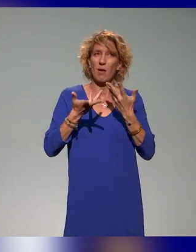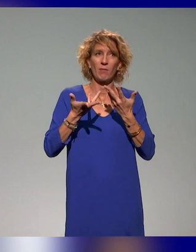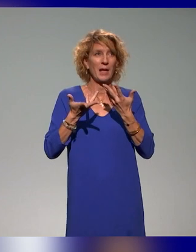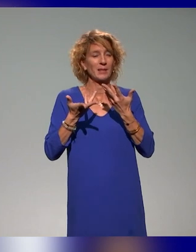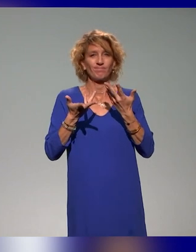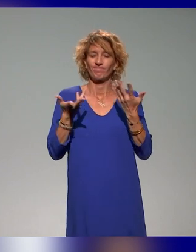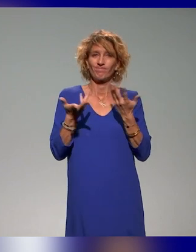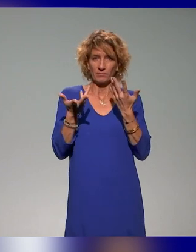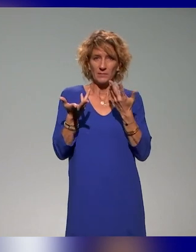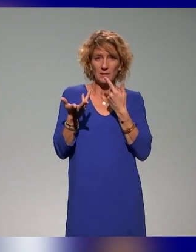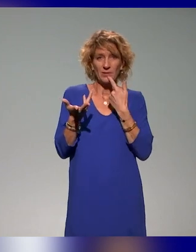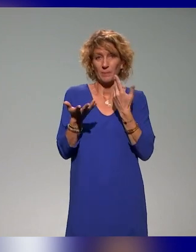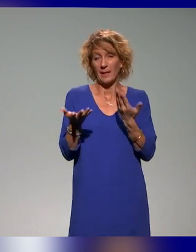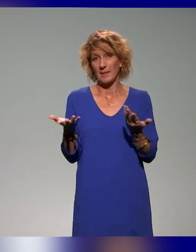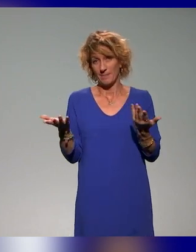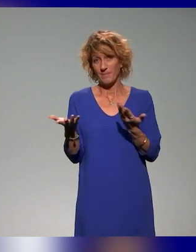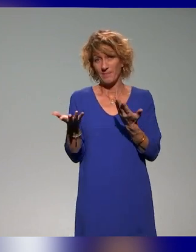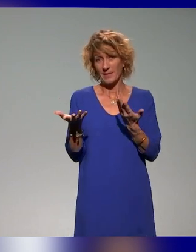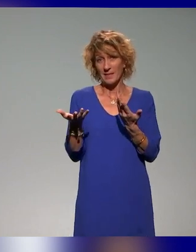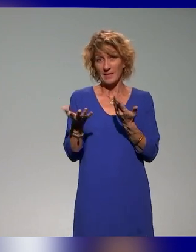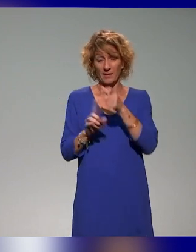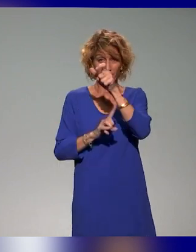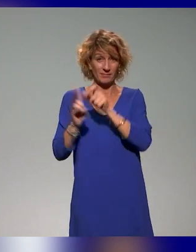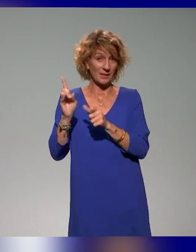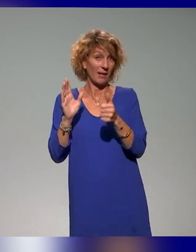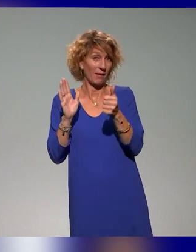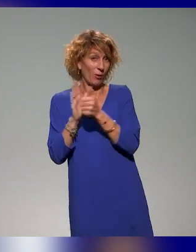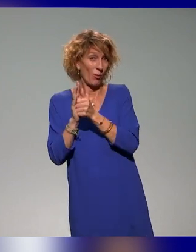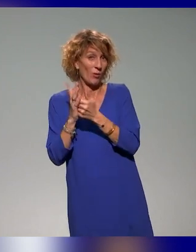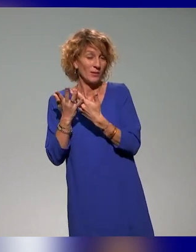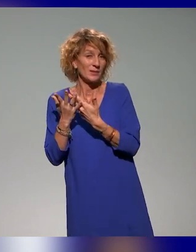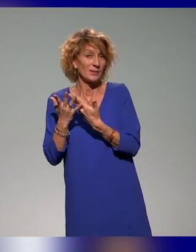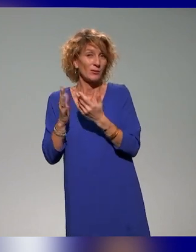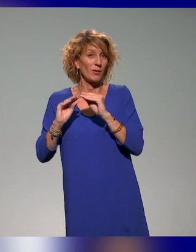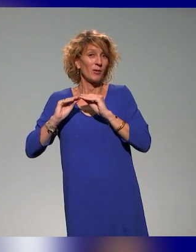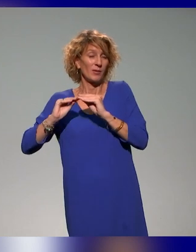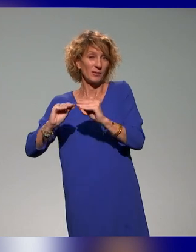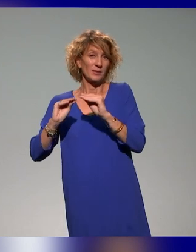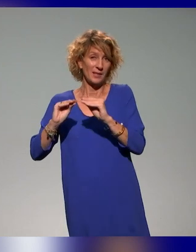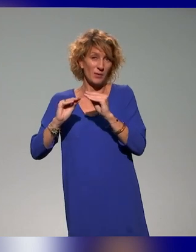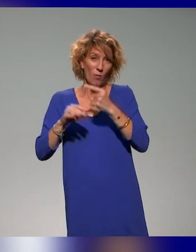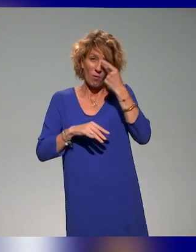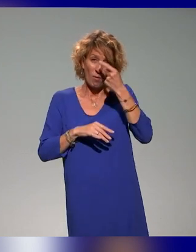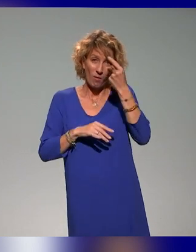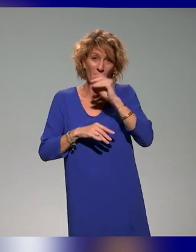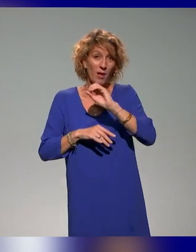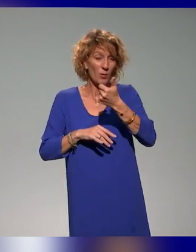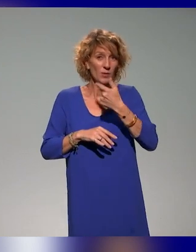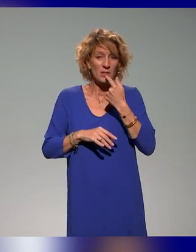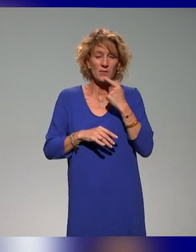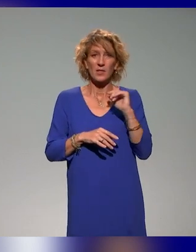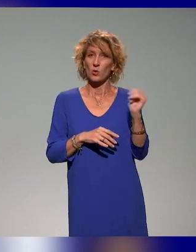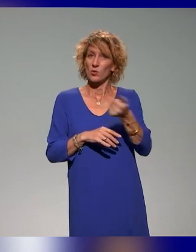initialement? C'est aussi le rôle de l'ingénieur pour l'enseignement numérique, c'est d'accompagner les contributeurs pour qu'ils